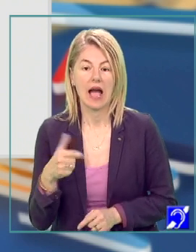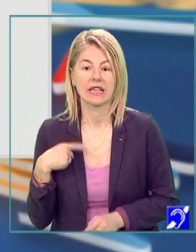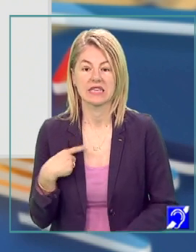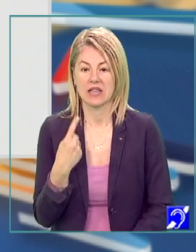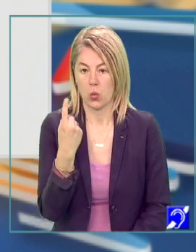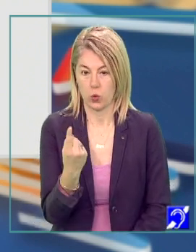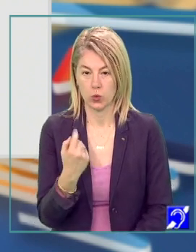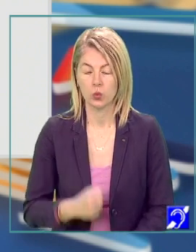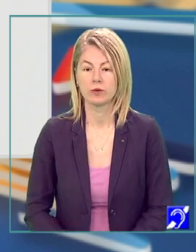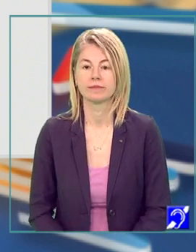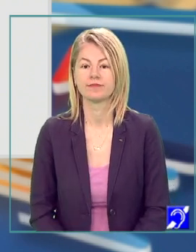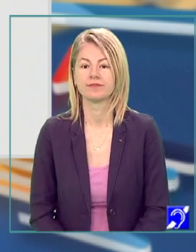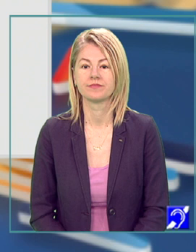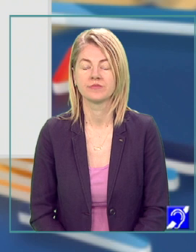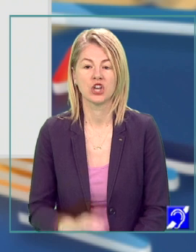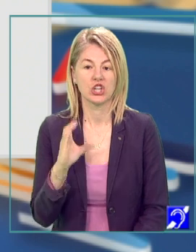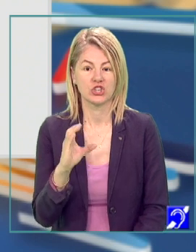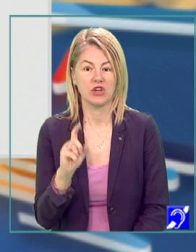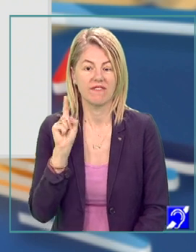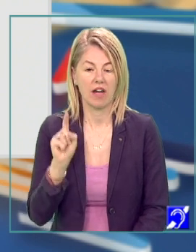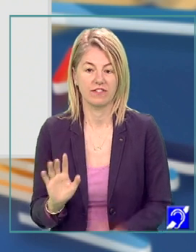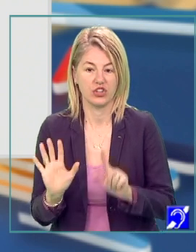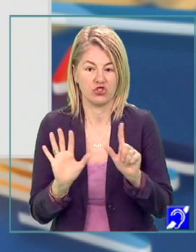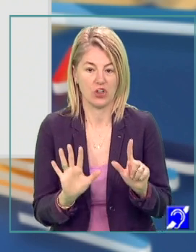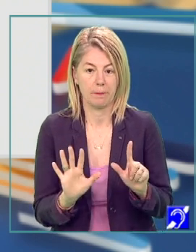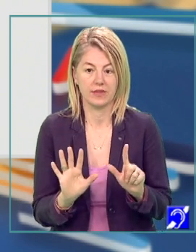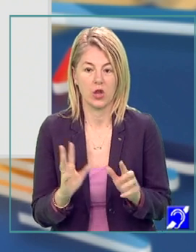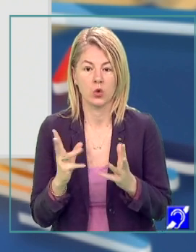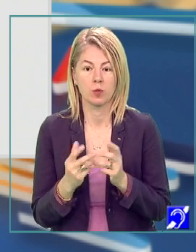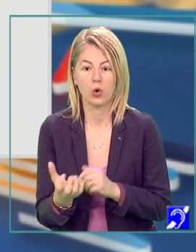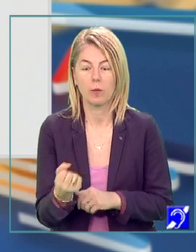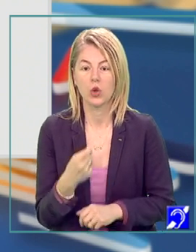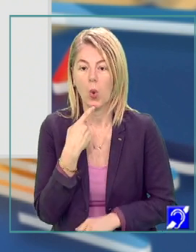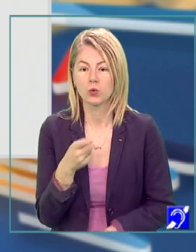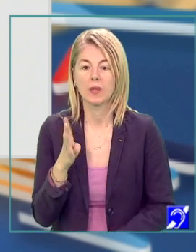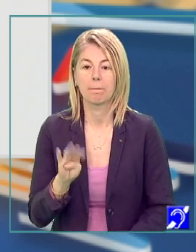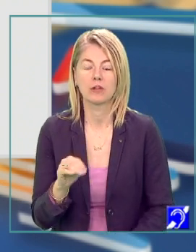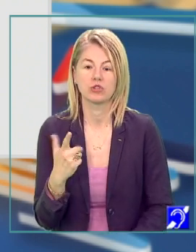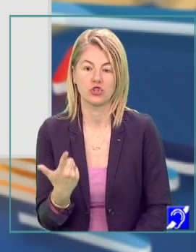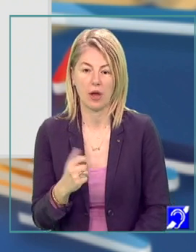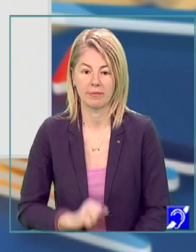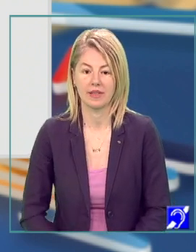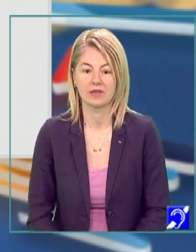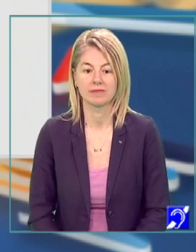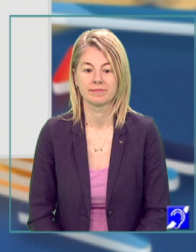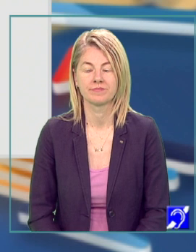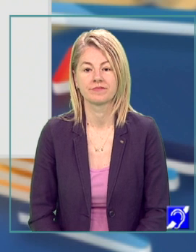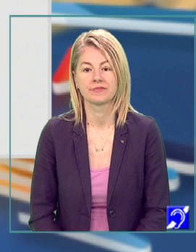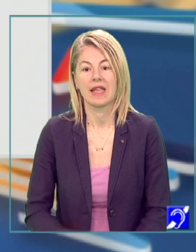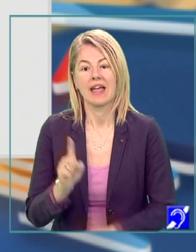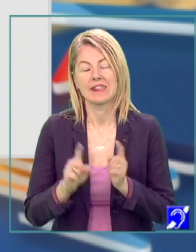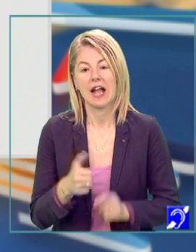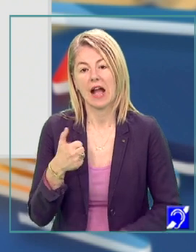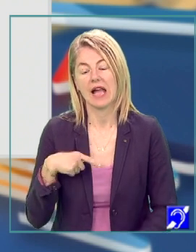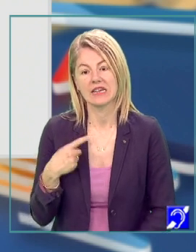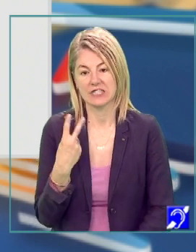1, C va fi 7. Numărul obținut este 147. În cazul în